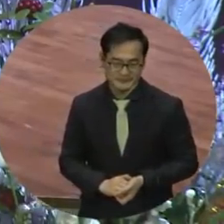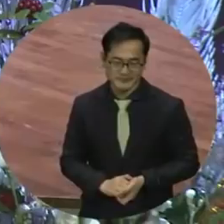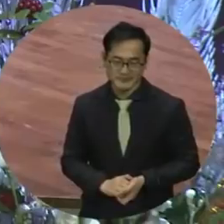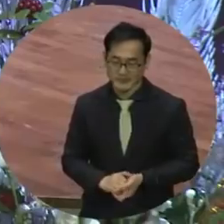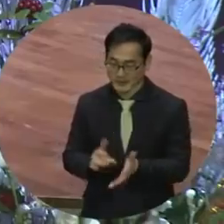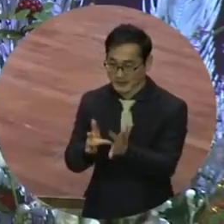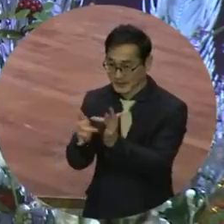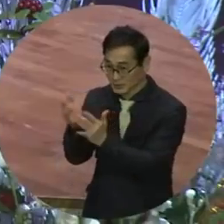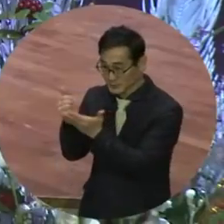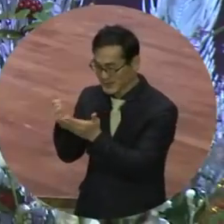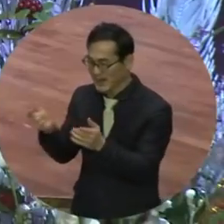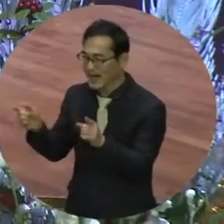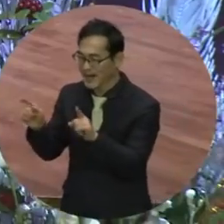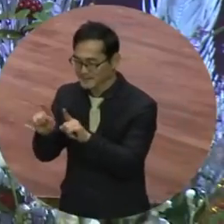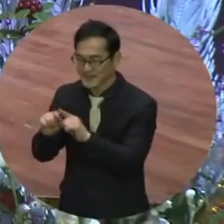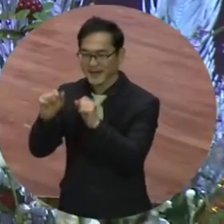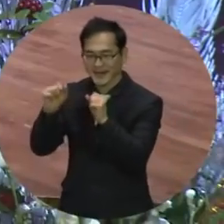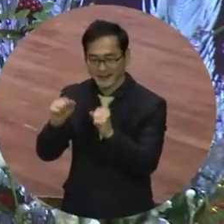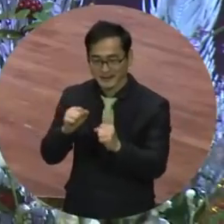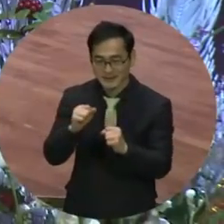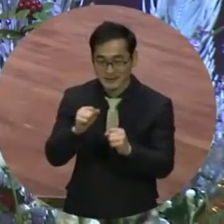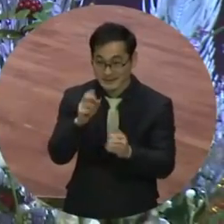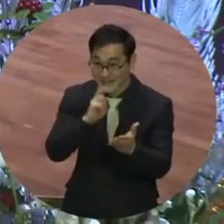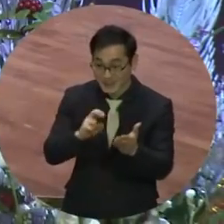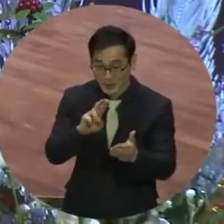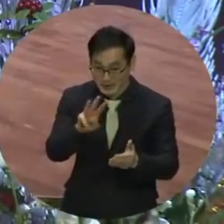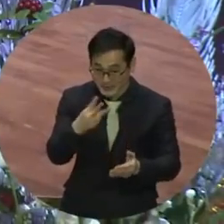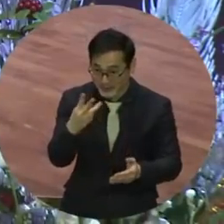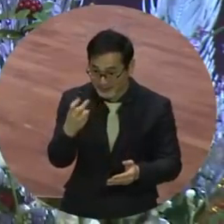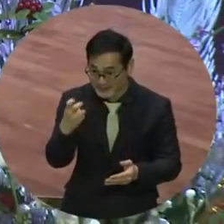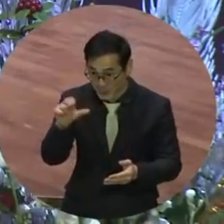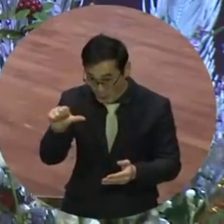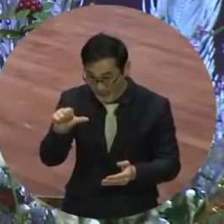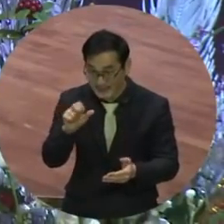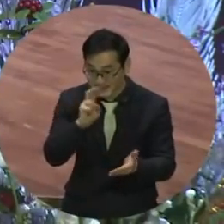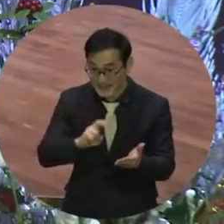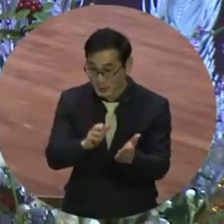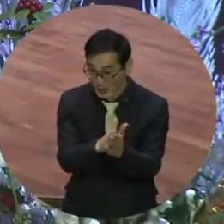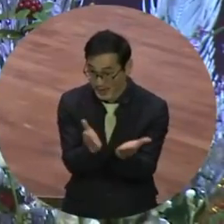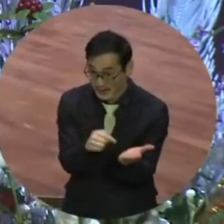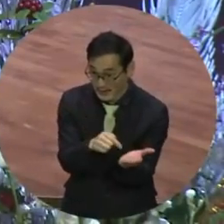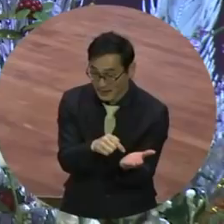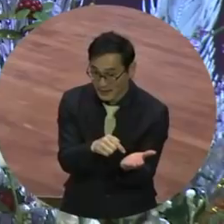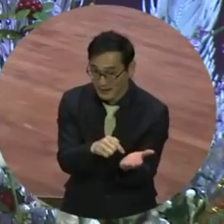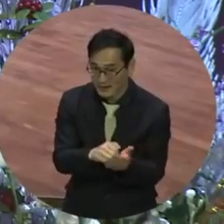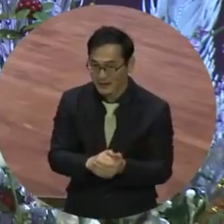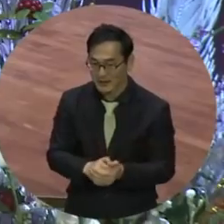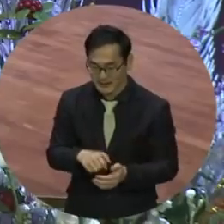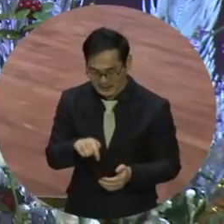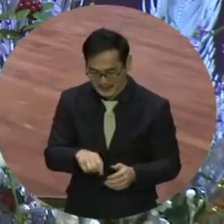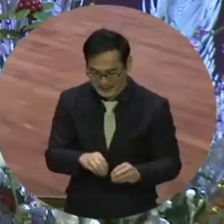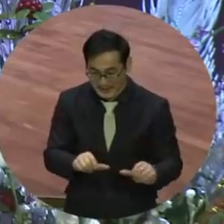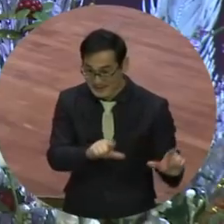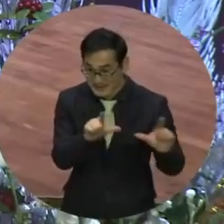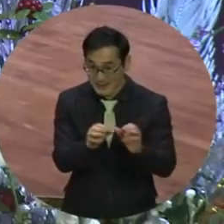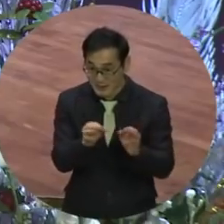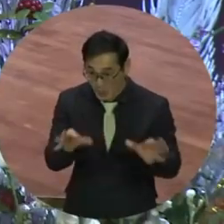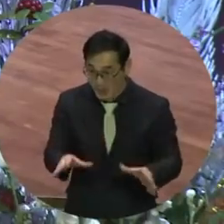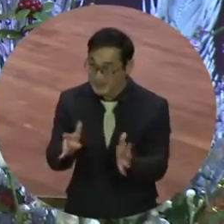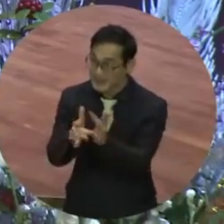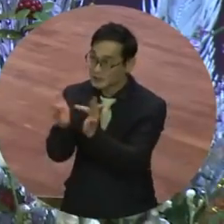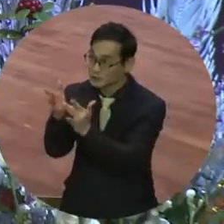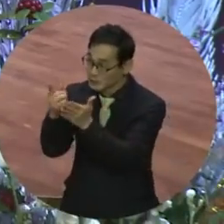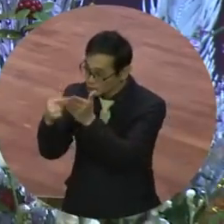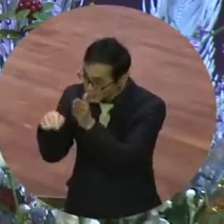예수가 함께 계시니 325장 찬양이지요. 이 가사를 보면 이 땅에 우리 살면서 예수 그리스도를 위한 삶을 사는